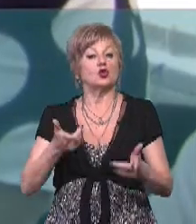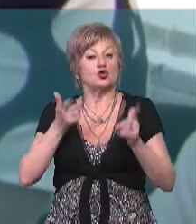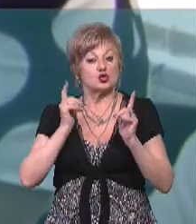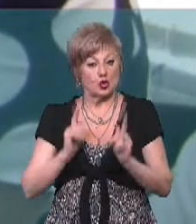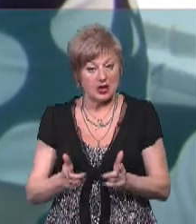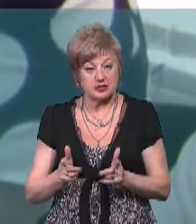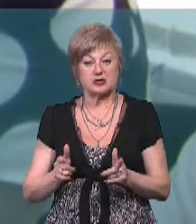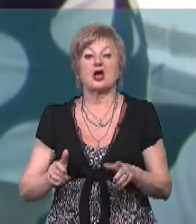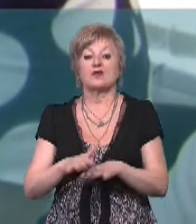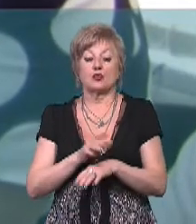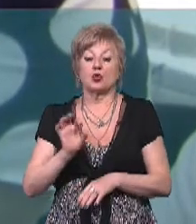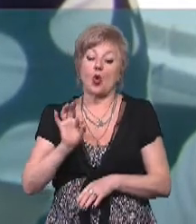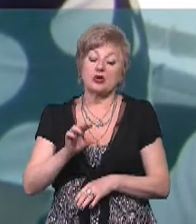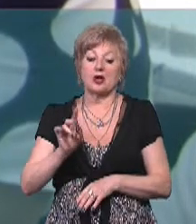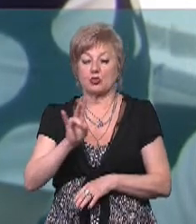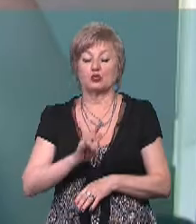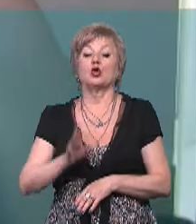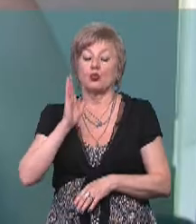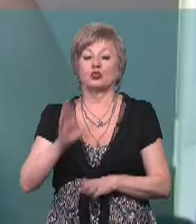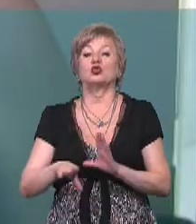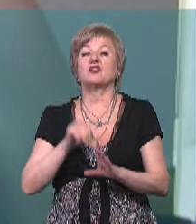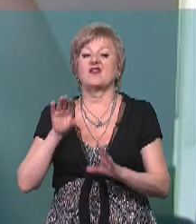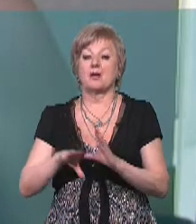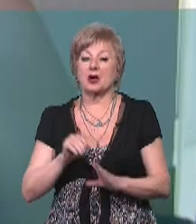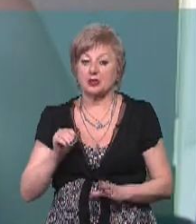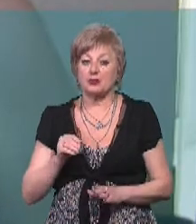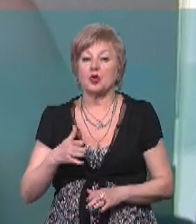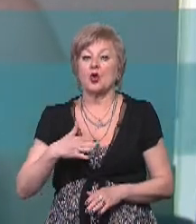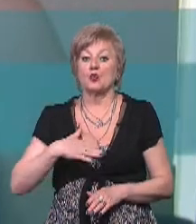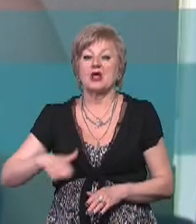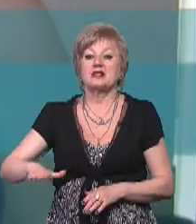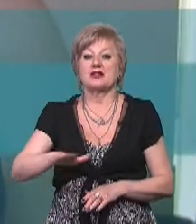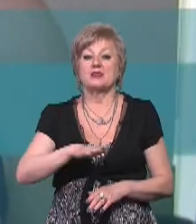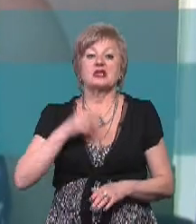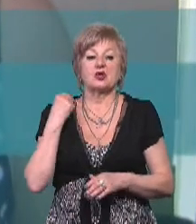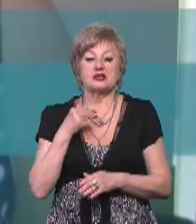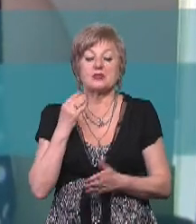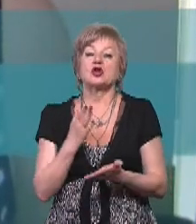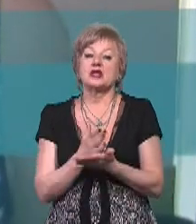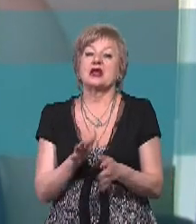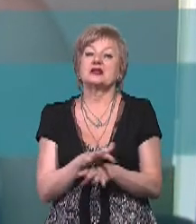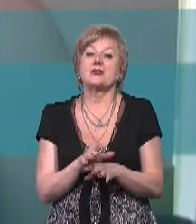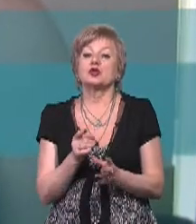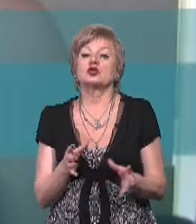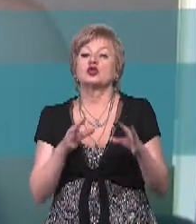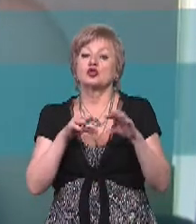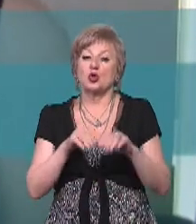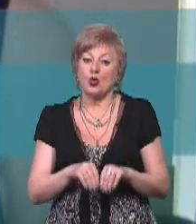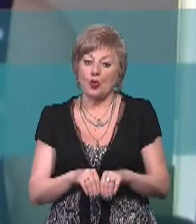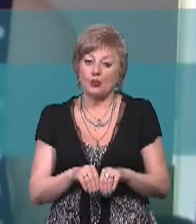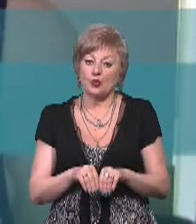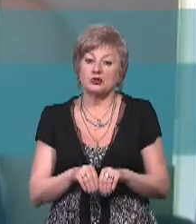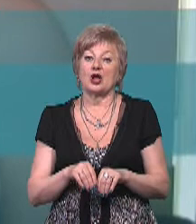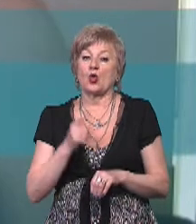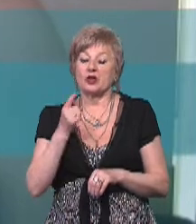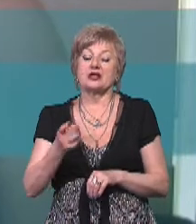громадах упродовж жовтня-грудня проведуть вибори. У нас на території Запорізької області є громади, які об'єдналися за принципом «один район – одна